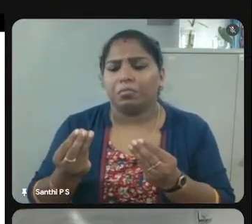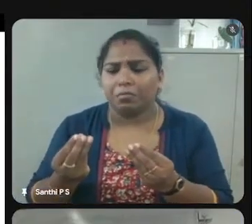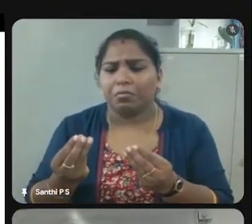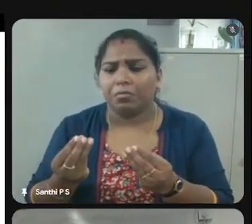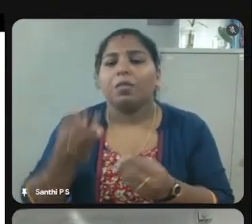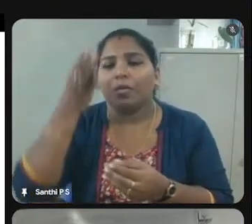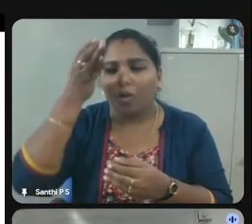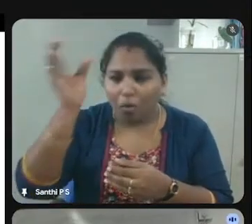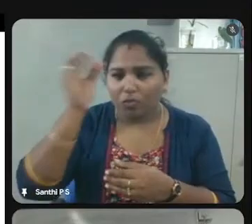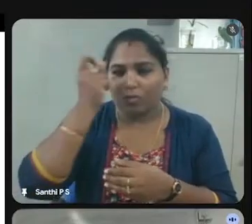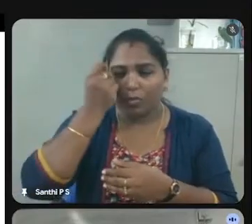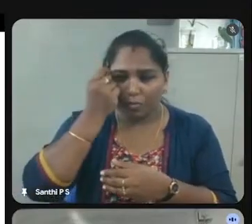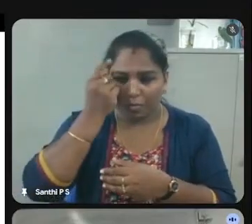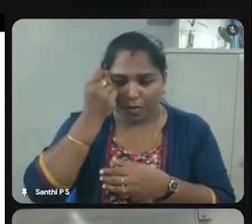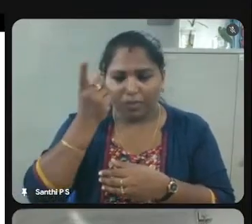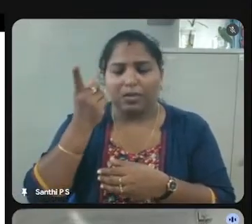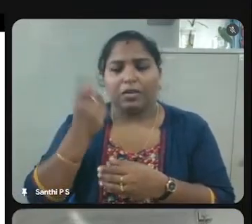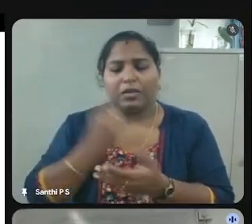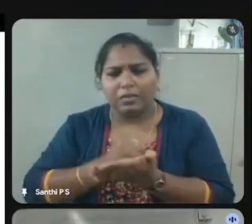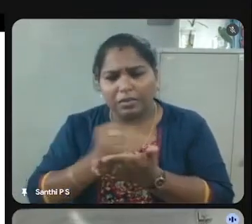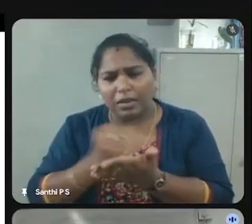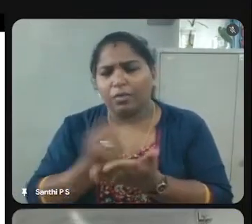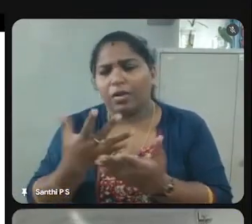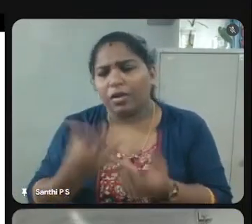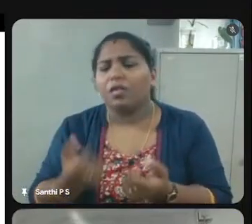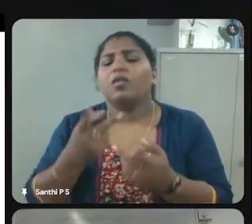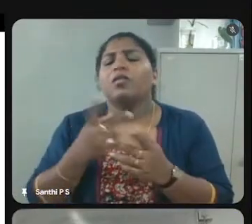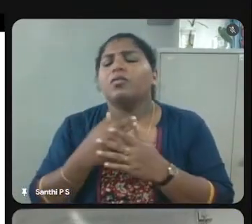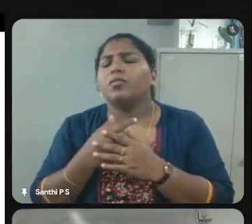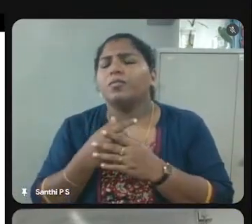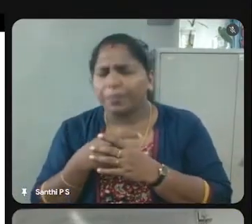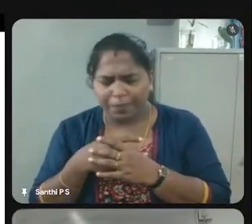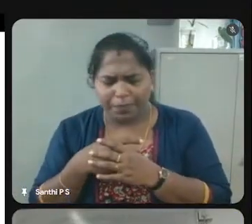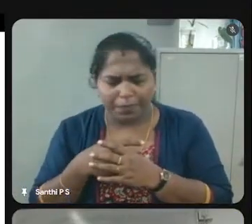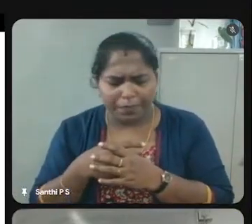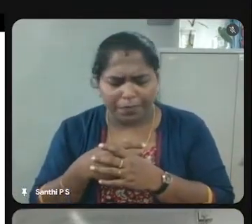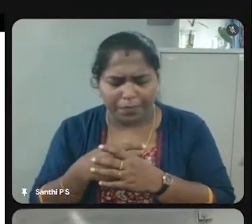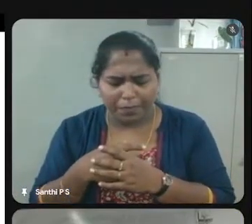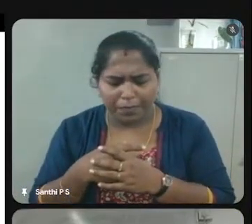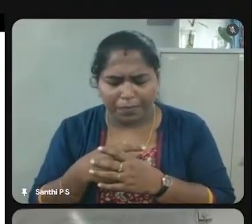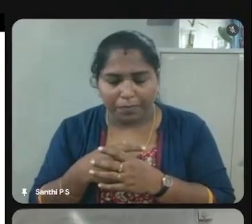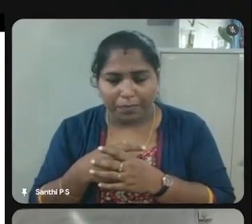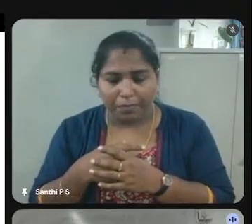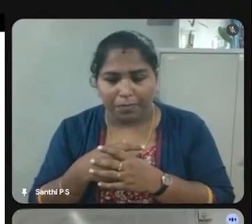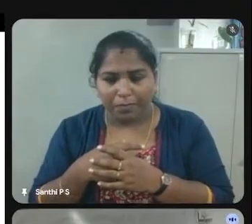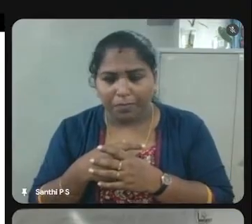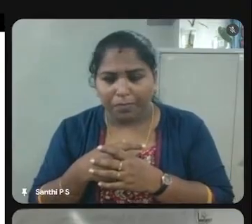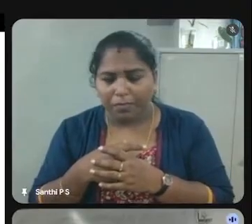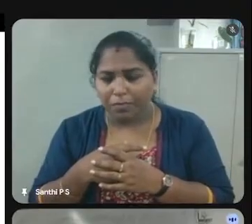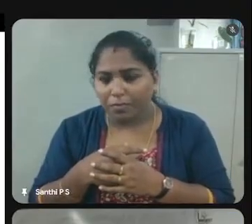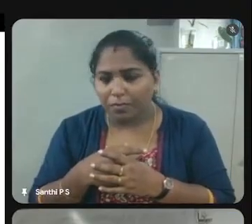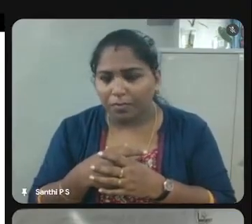ഒക്കെ ഒന്ന് മനസ്സിലാക്കി എടുക്കാൻ ഇച്ചിരി എളുപ്പം വിചാരിക്കും. കാരണം നമ്മളെ സംബന്ധിച്ച് ഇപ്പം സിലബസ് എല്ലാം നമുക്ക് പറഞ്ഞെടുക്കാനും നമുക്ക് ഒരു ലിമിറ്റേഷൻ